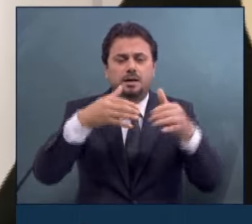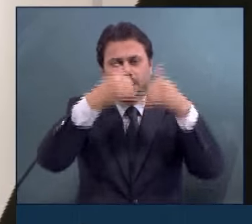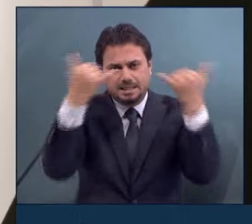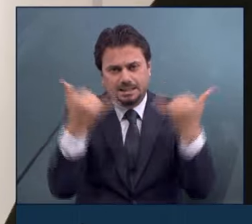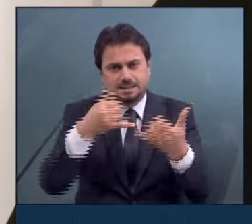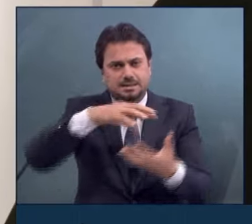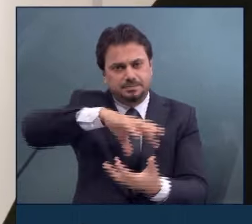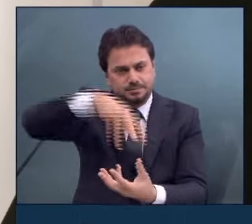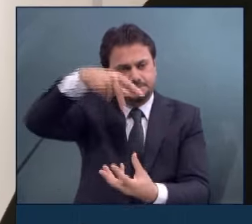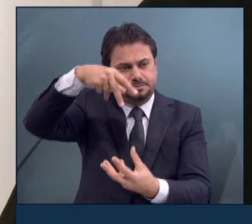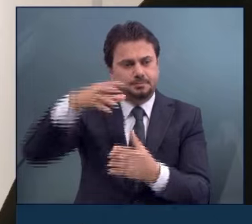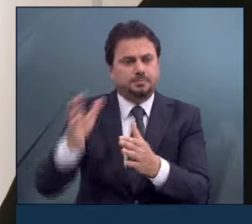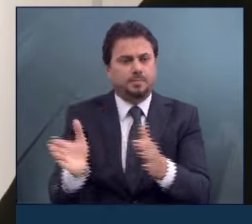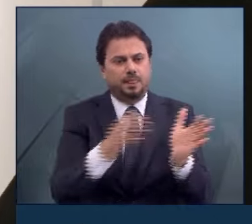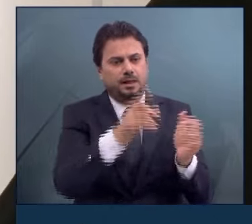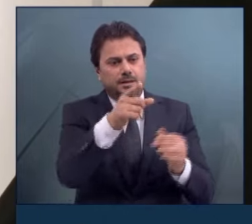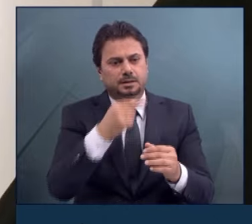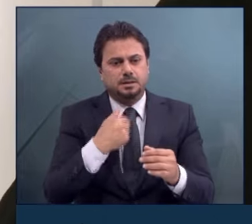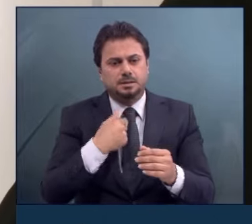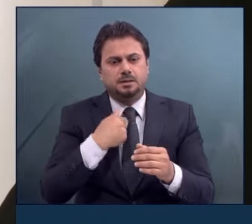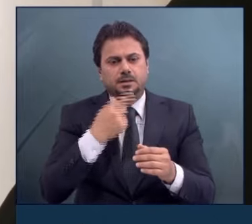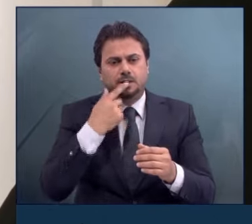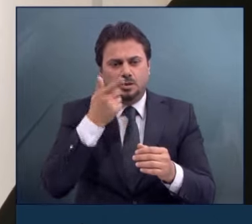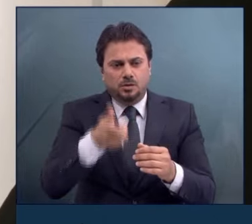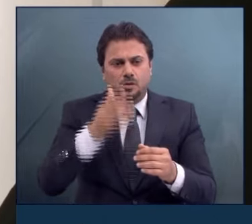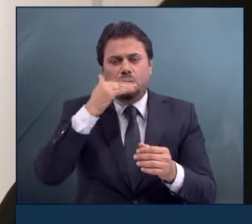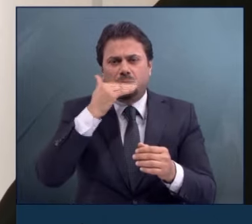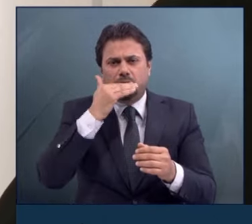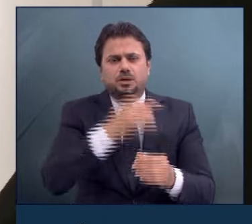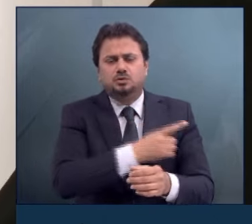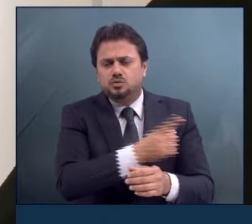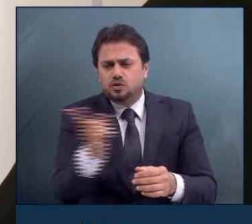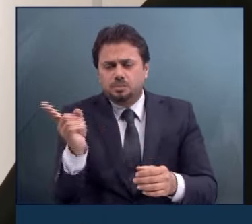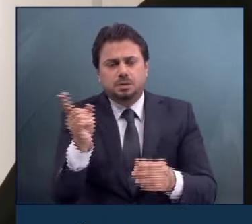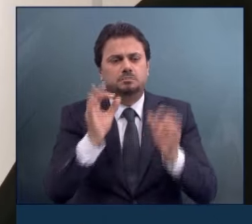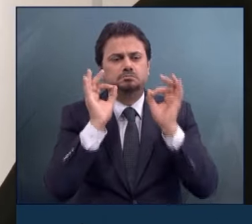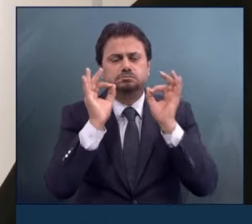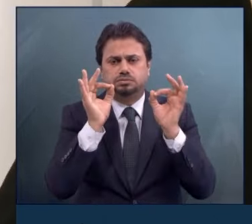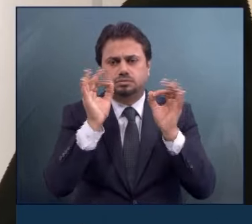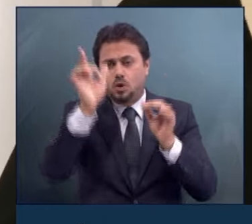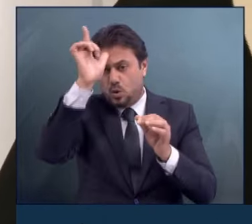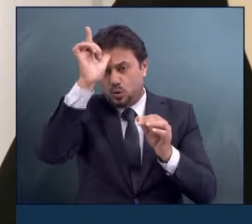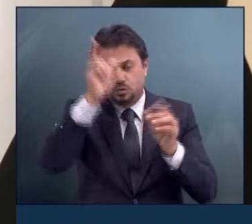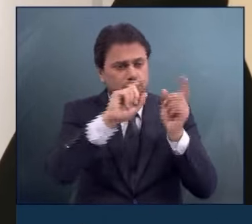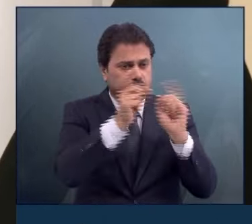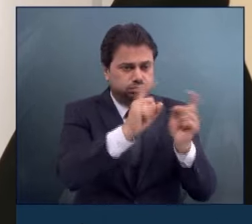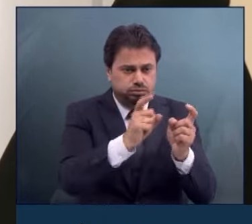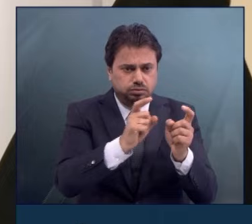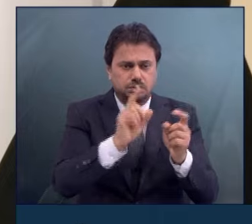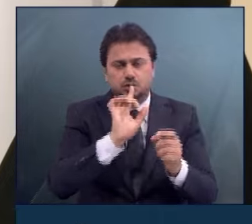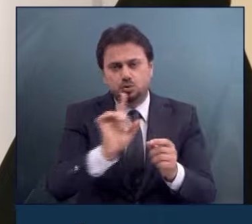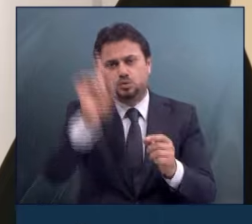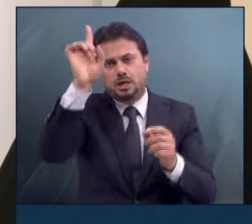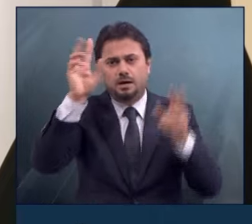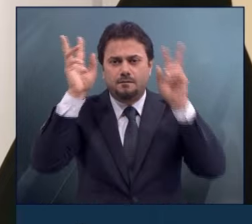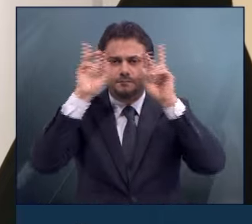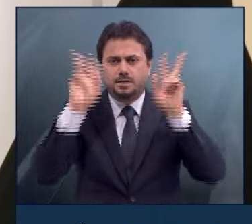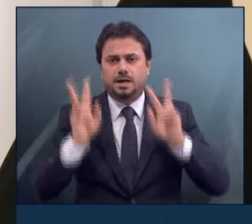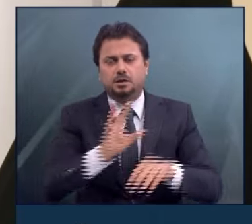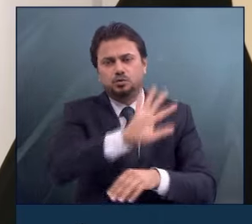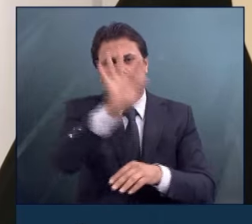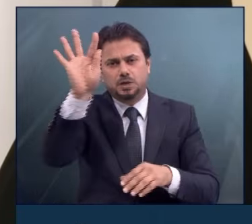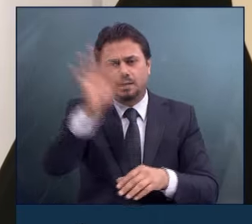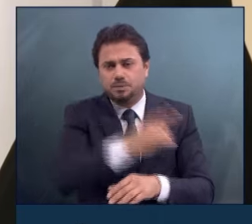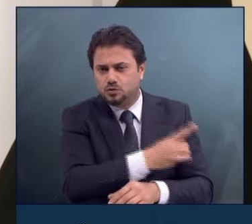امنيات أهالي بابل والشعب العراقي للمنتخب الوطني المباراه القادمه امام الاردن ان يكون ان شاء الله يفرح الشعب العراقي